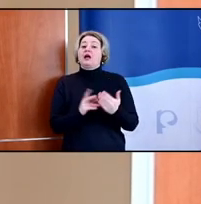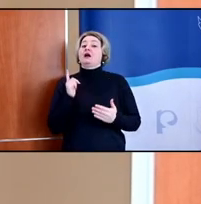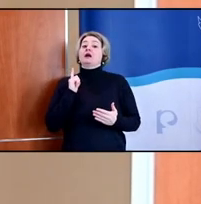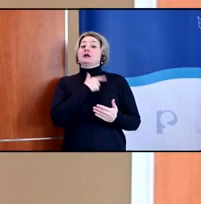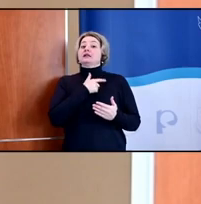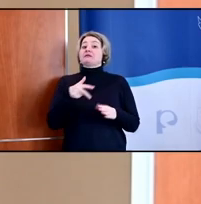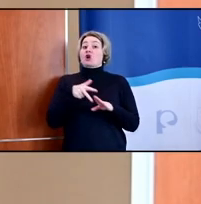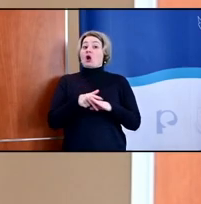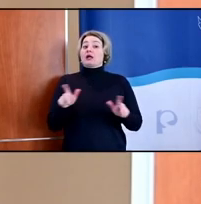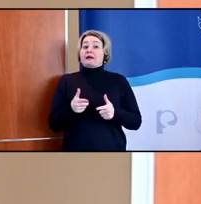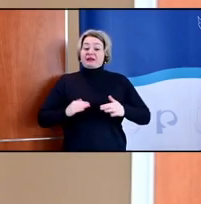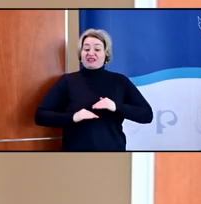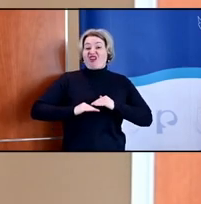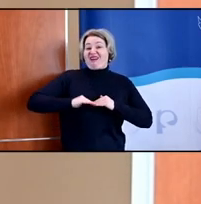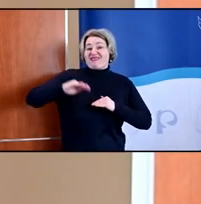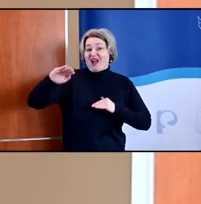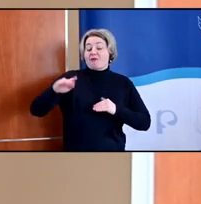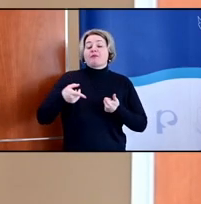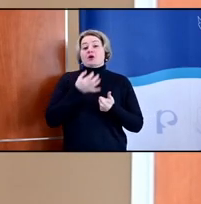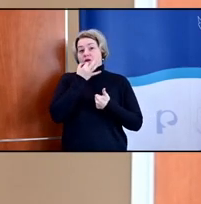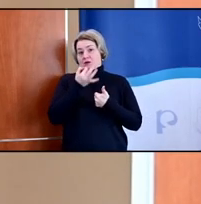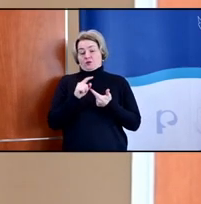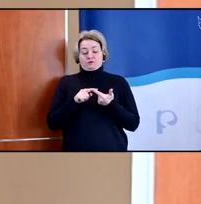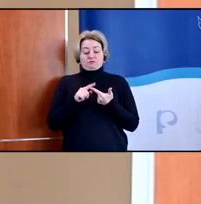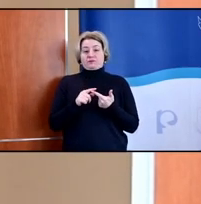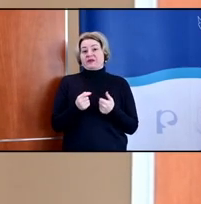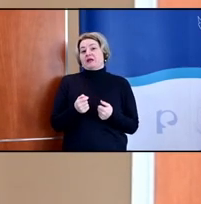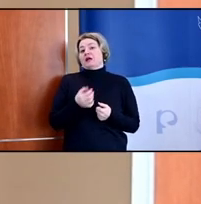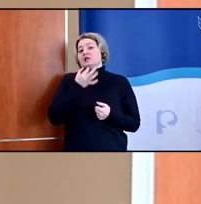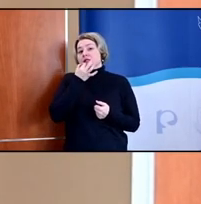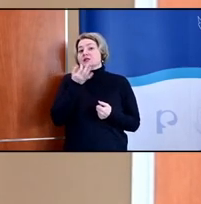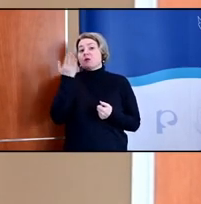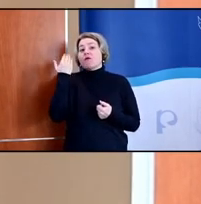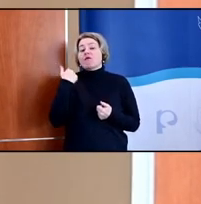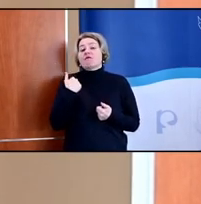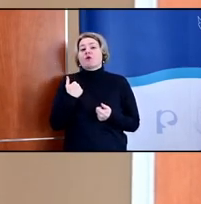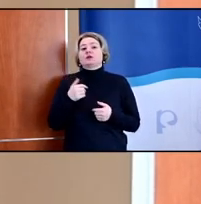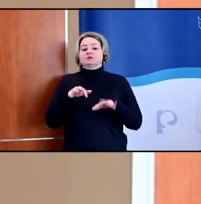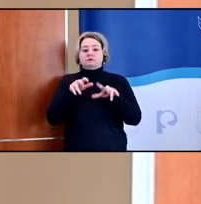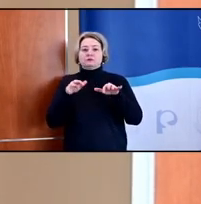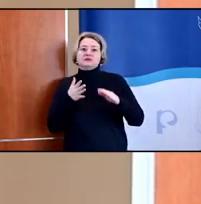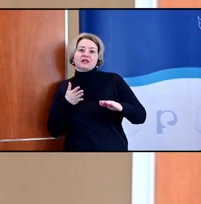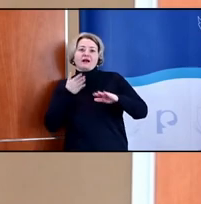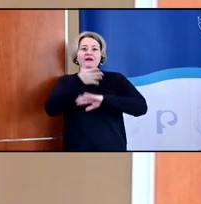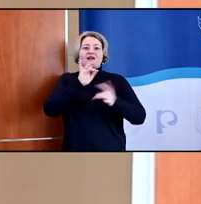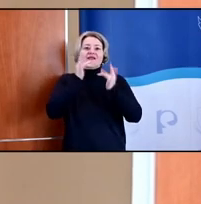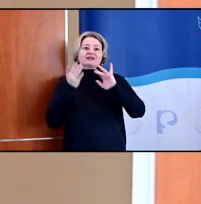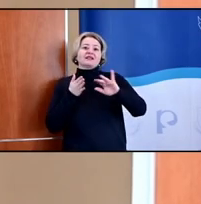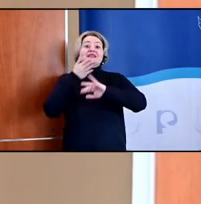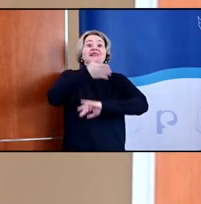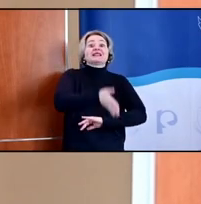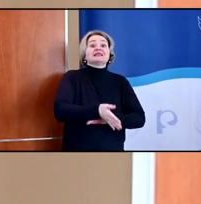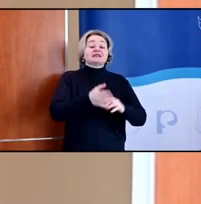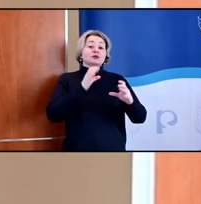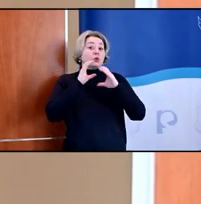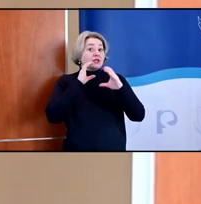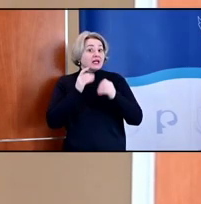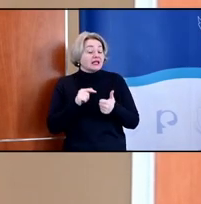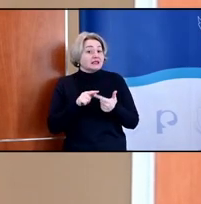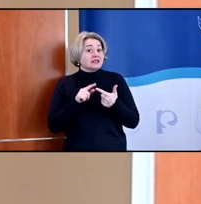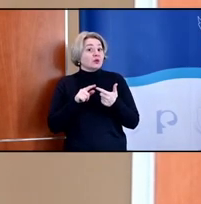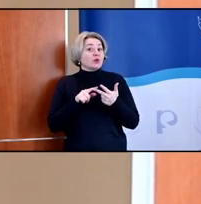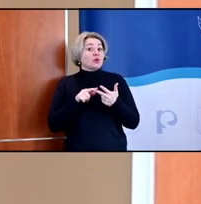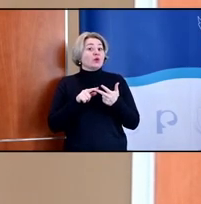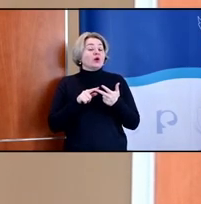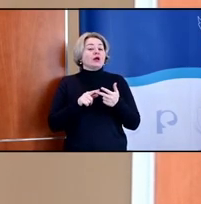akadálymentesítésről volt szó hanem szó volt az online kommunikációról is hogy hogyan tudják azt fejleszteni szó volt a